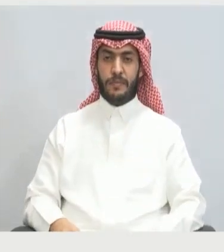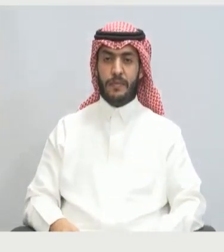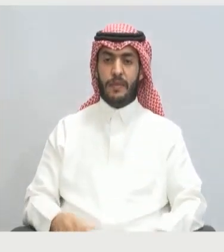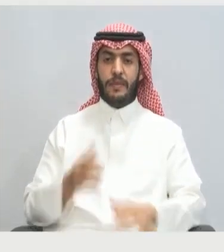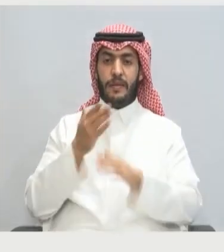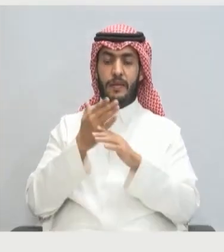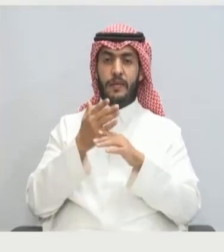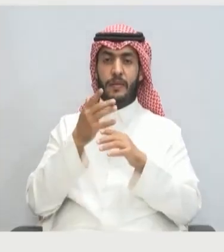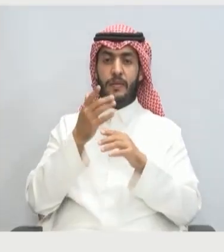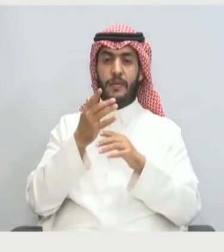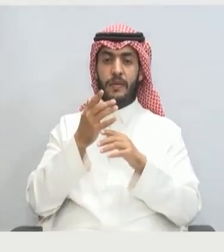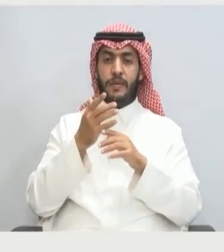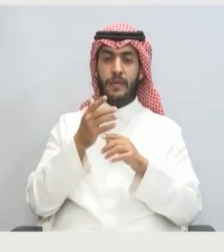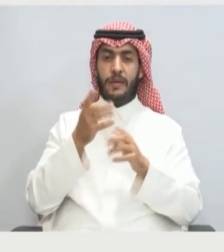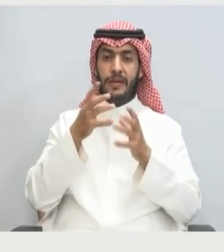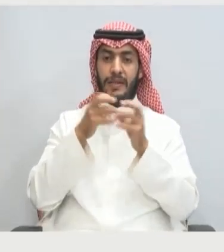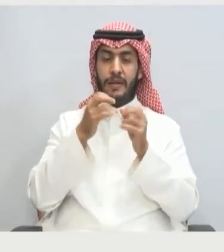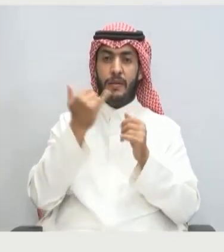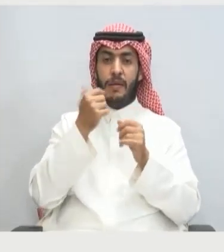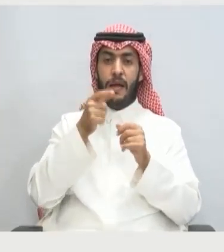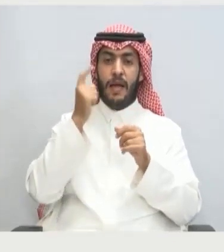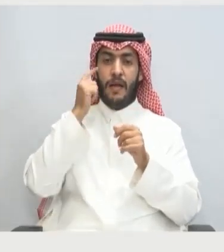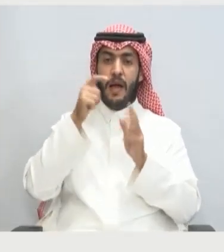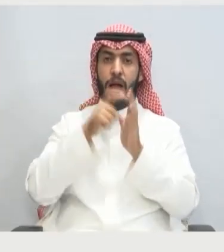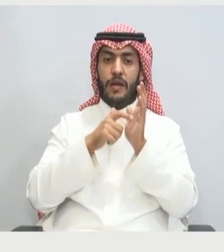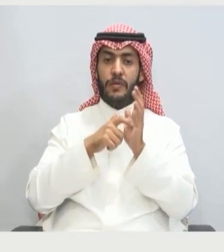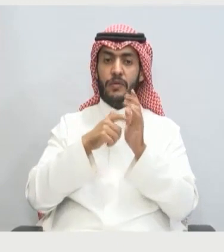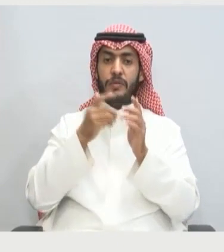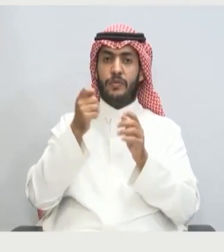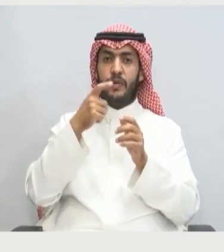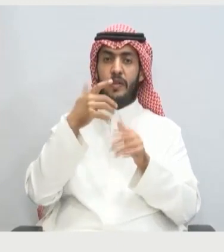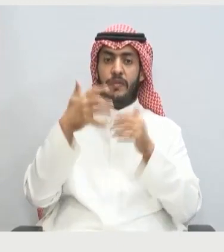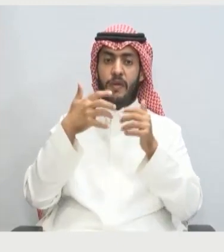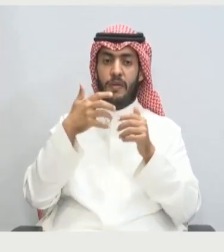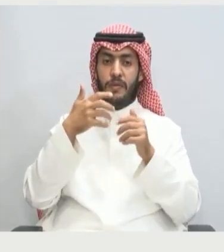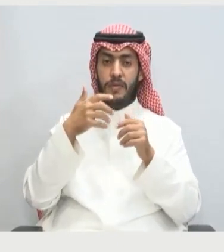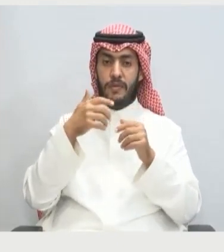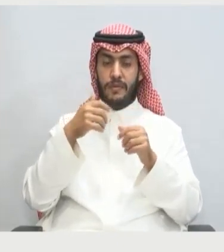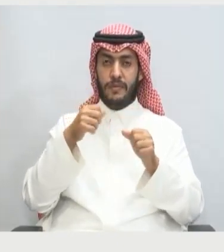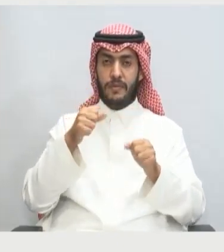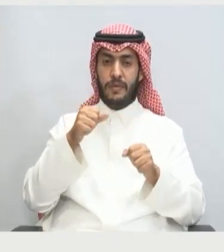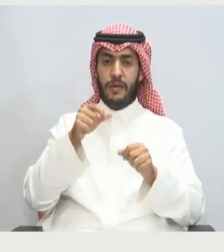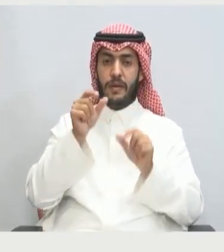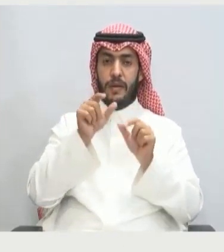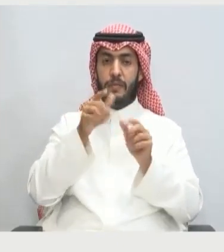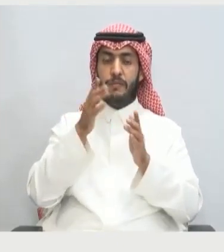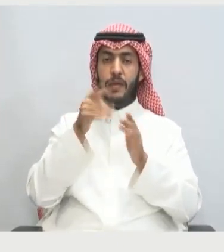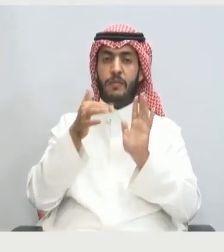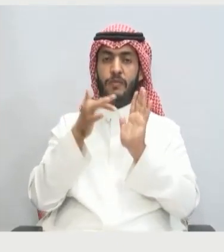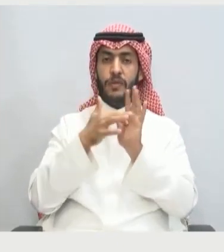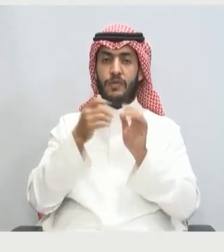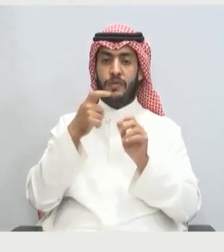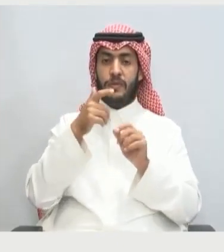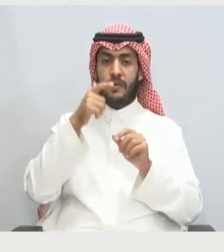طبعا هو يقول تفسير لاهميه ان نعرف قانون قيمه سرعه التفاع قيمه قانون سرعه التفاعل هو المتوسط